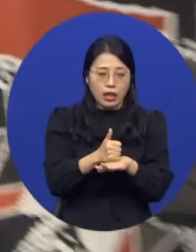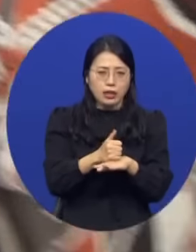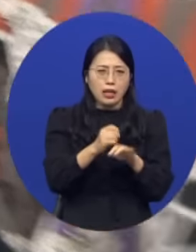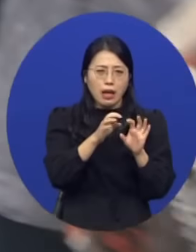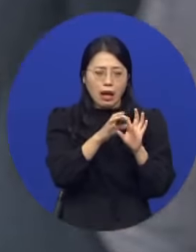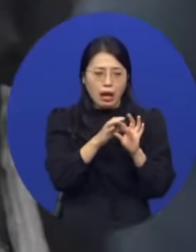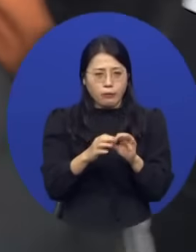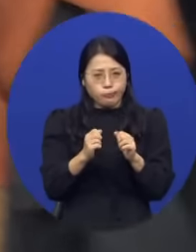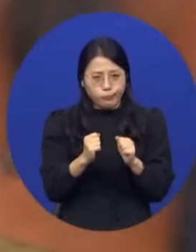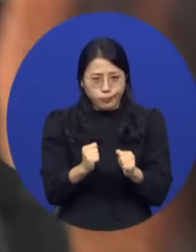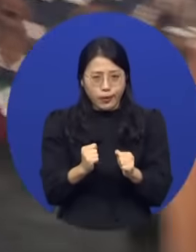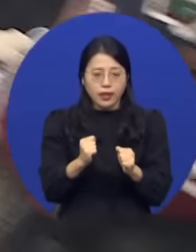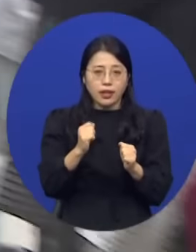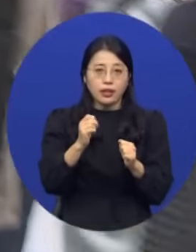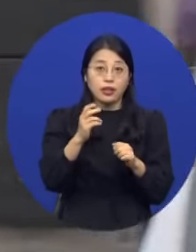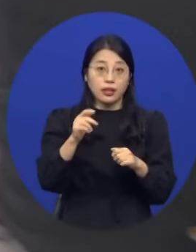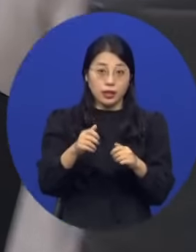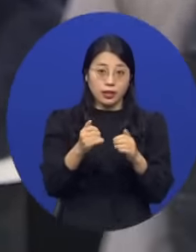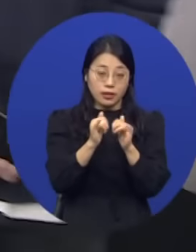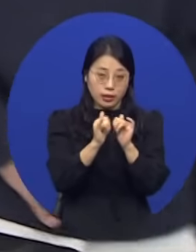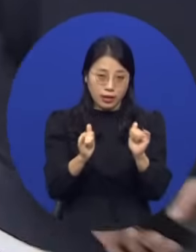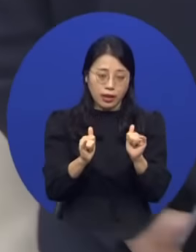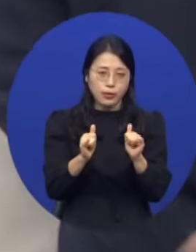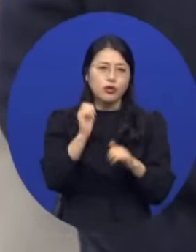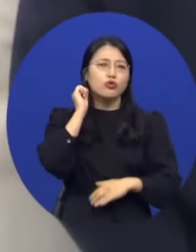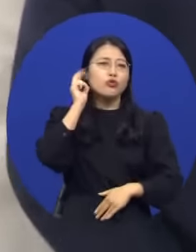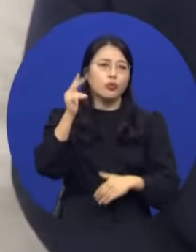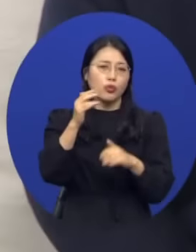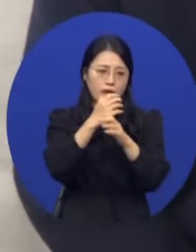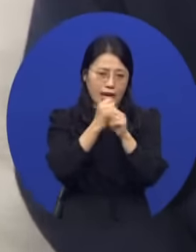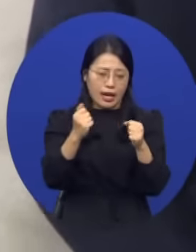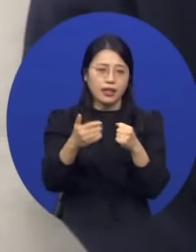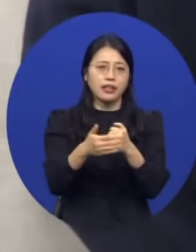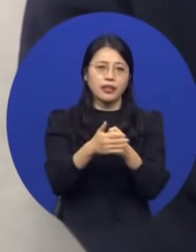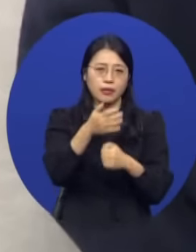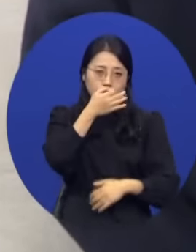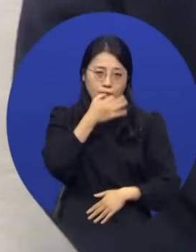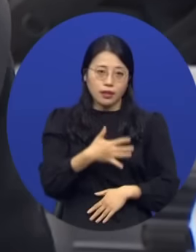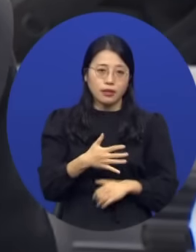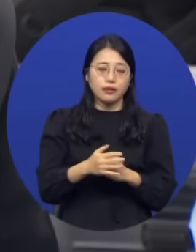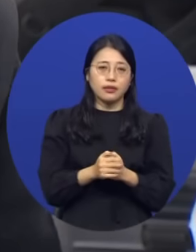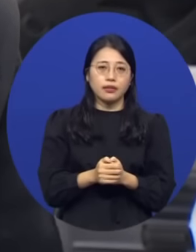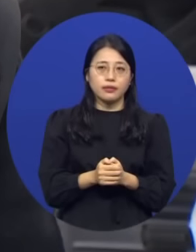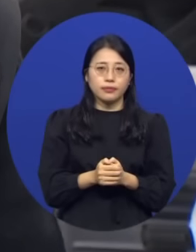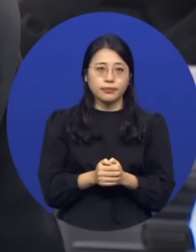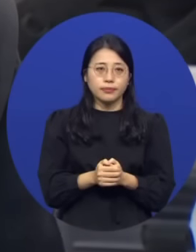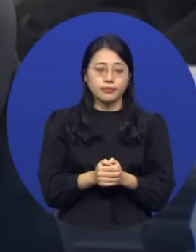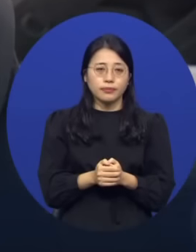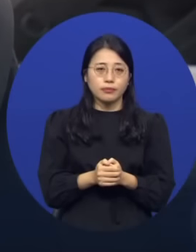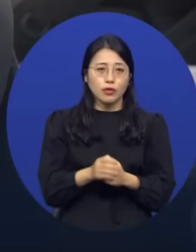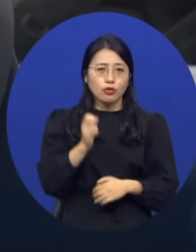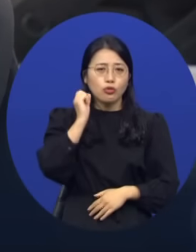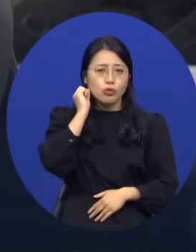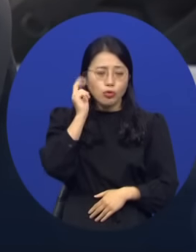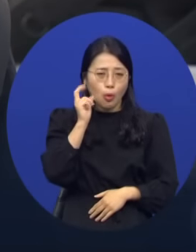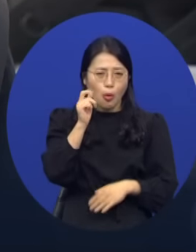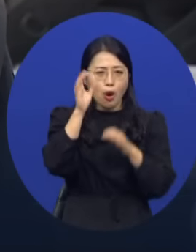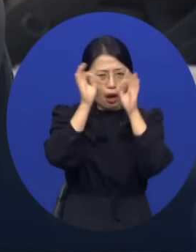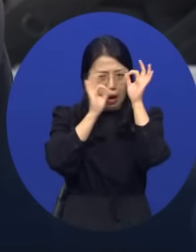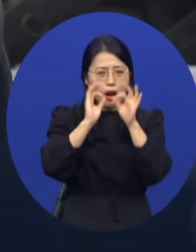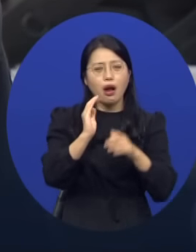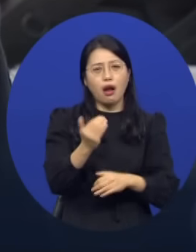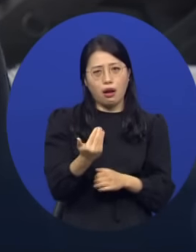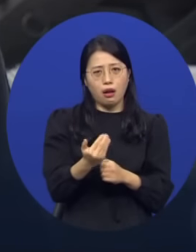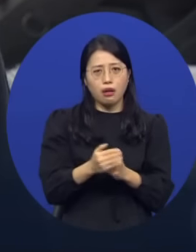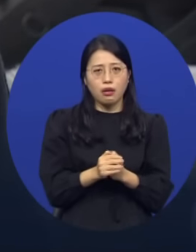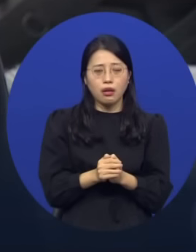승객들은 숙소를 다시 예약하느라 또 한 바탕 전쟁을 치뤄야 했습니다. 숙소도 더 잡아야 돼서 지금